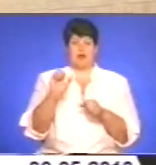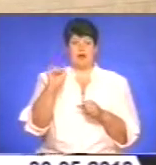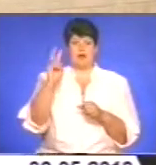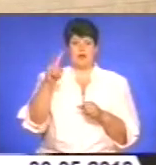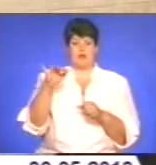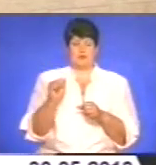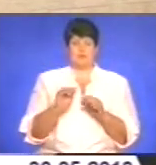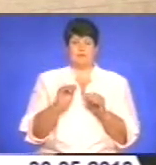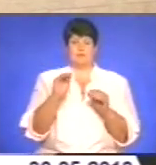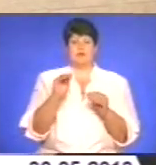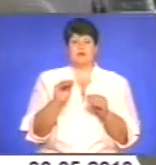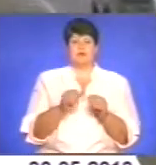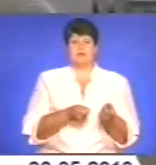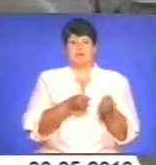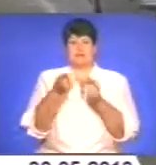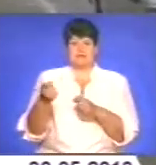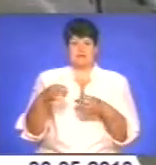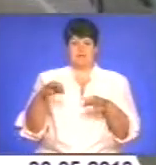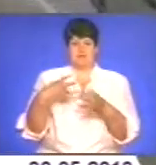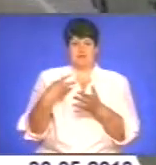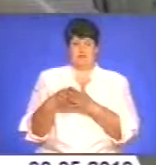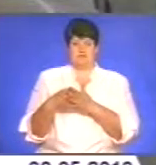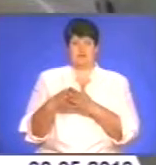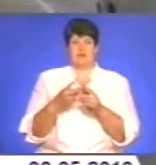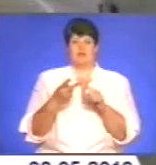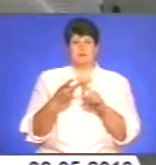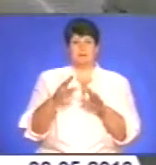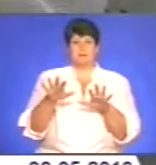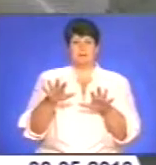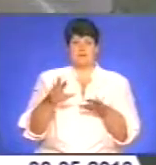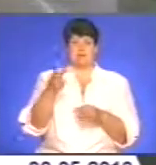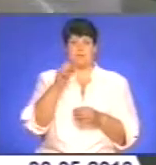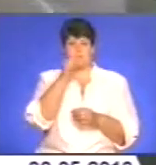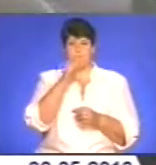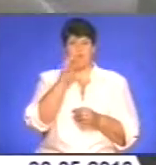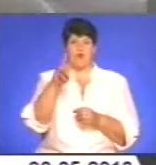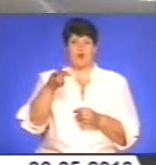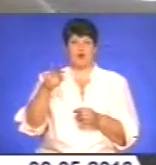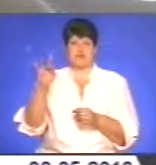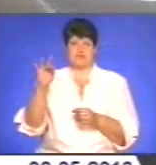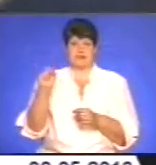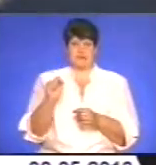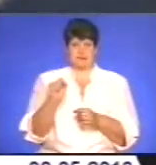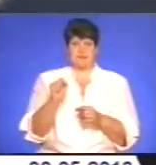в автомобіль, на якому приїхали. Наступним місцем зупинки став двір по вулиці Морозенка. Вправні